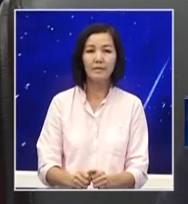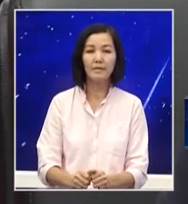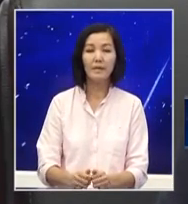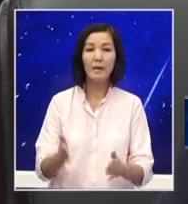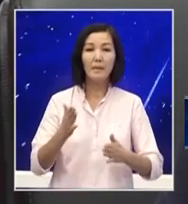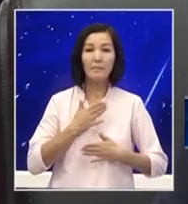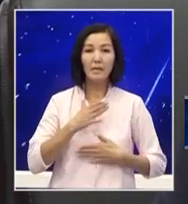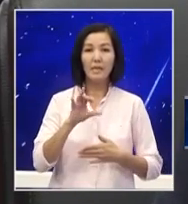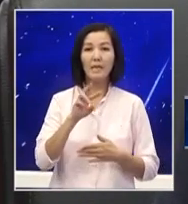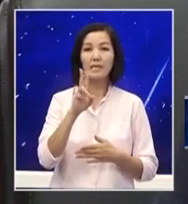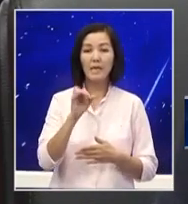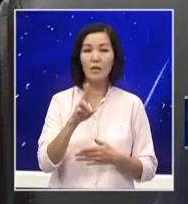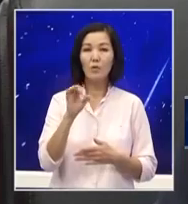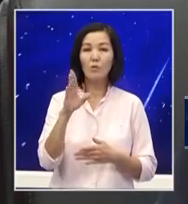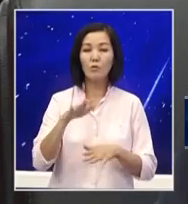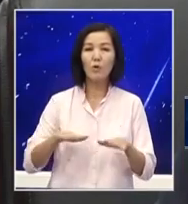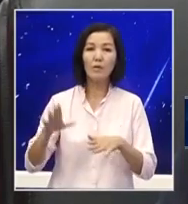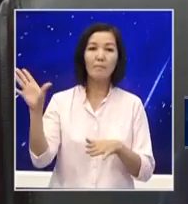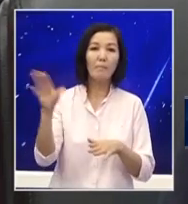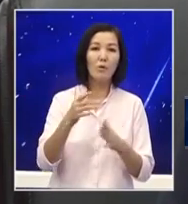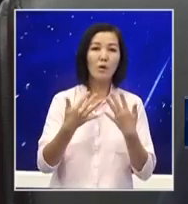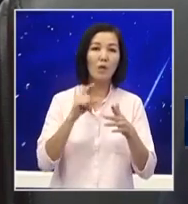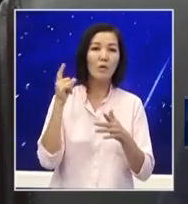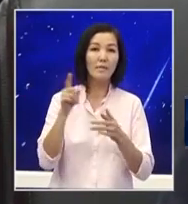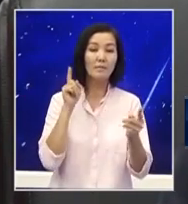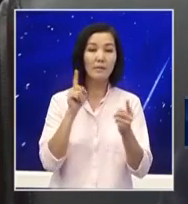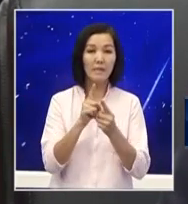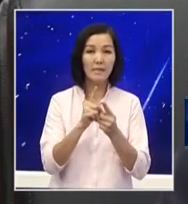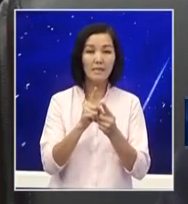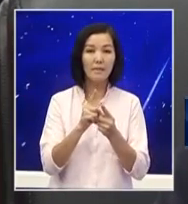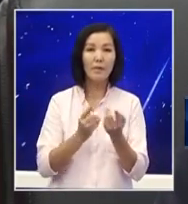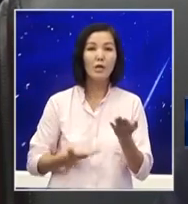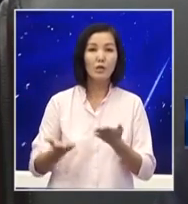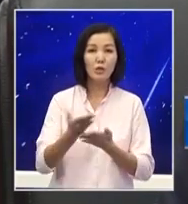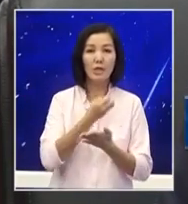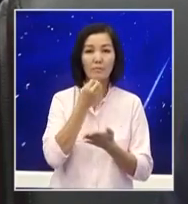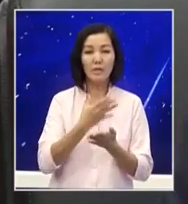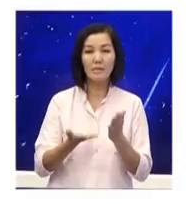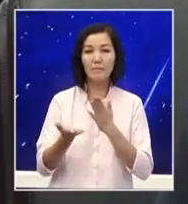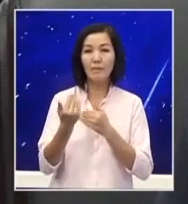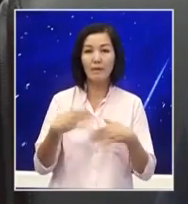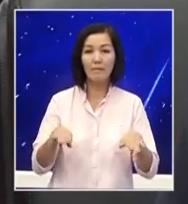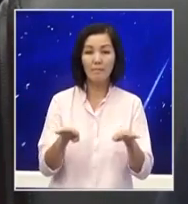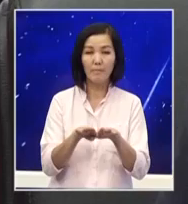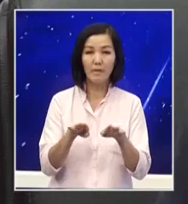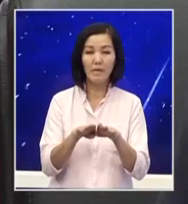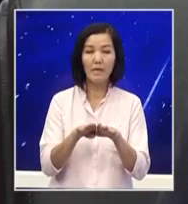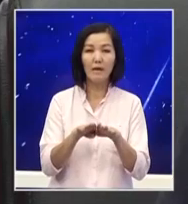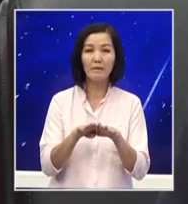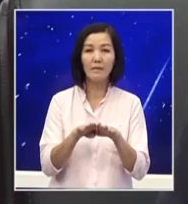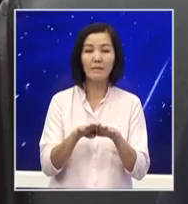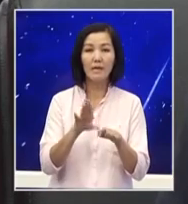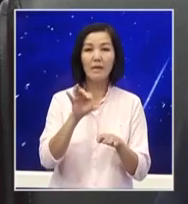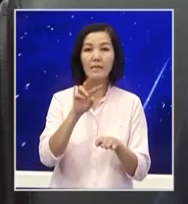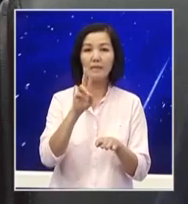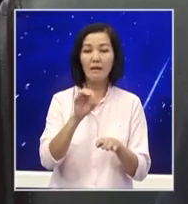Мен Ескелді және Көксу аудандағы барлық шаруалармен кездестім. Бұл аймақтарда өнім шығымы жақсы, былтырғыдан аз емес. Алайда өңір аймақтар арасында Сарқан